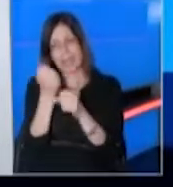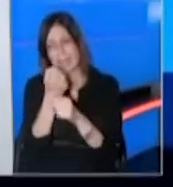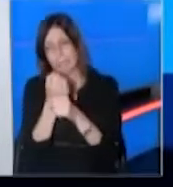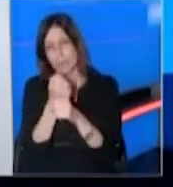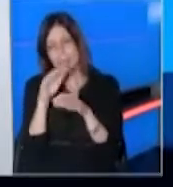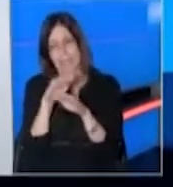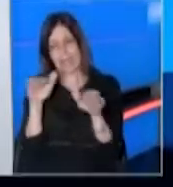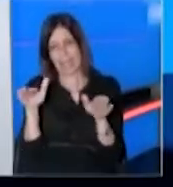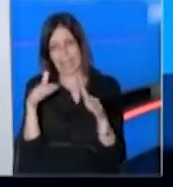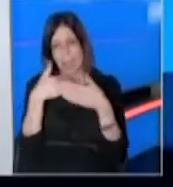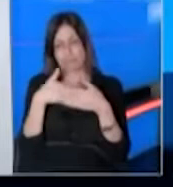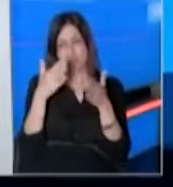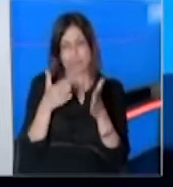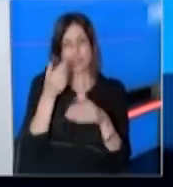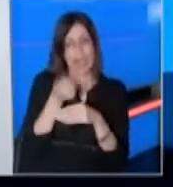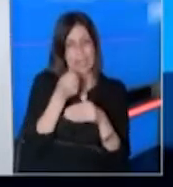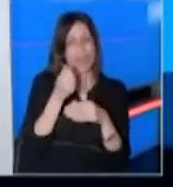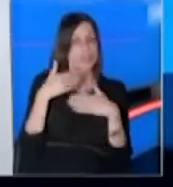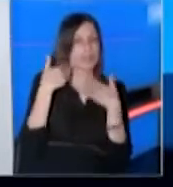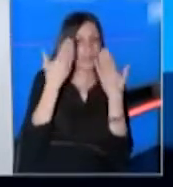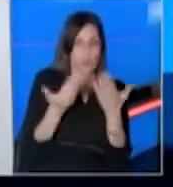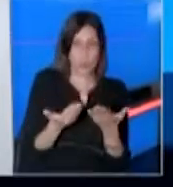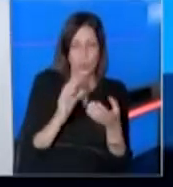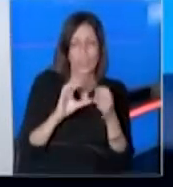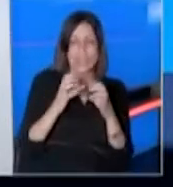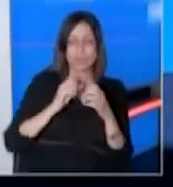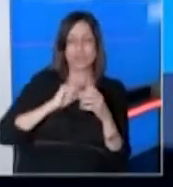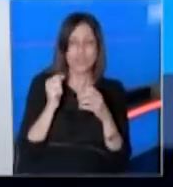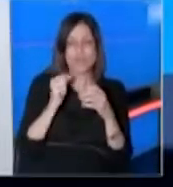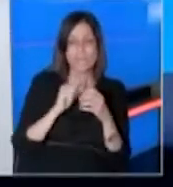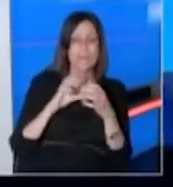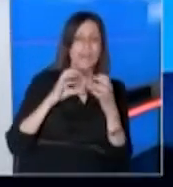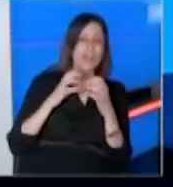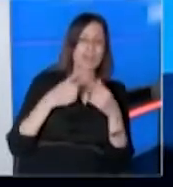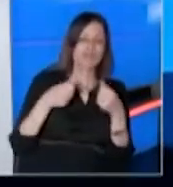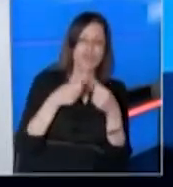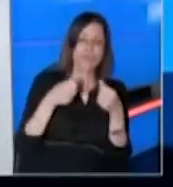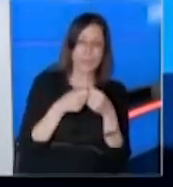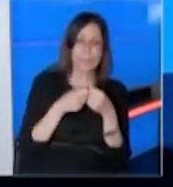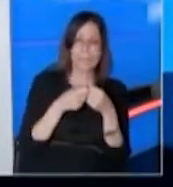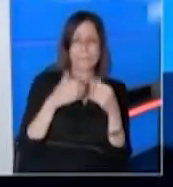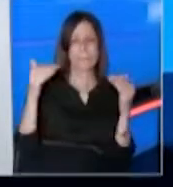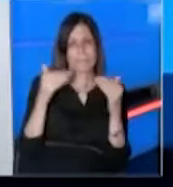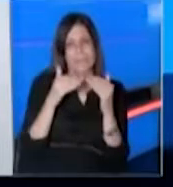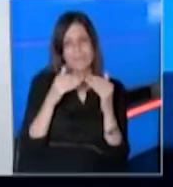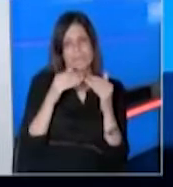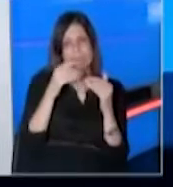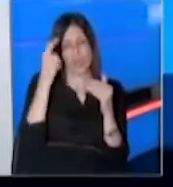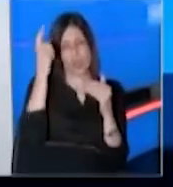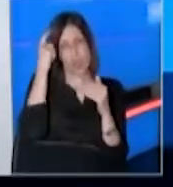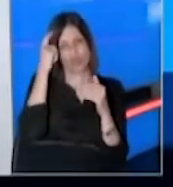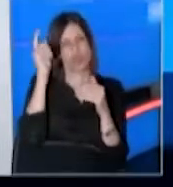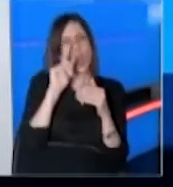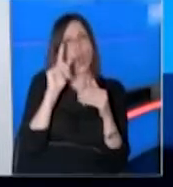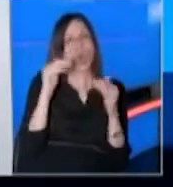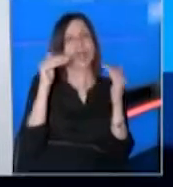הקרקע. משבצות חקלאיות ניתנו לקיבוצים, מושבים, כפרים שיתופיים וכן הלאה, לפי ראש, לא לפי צורך של